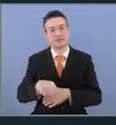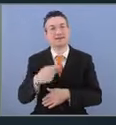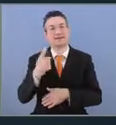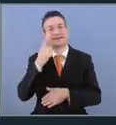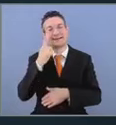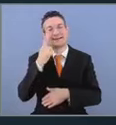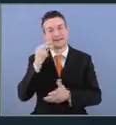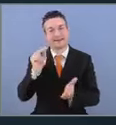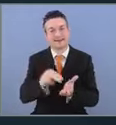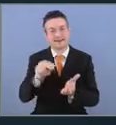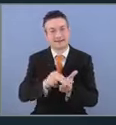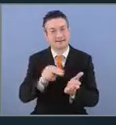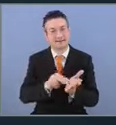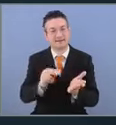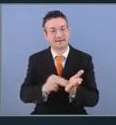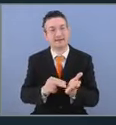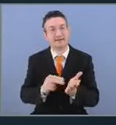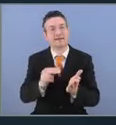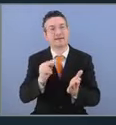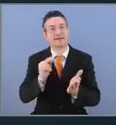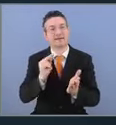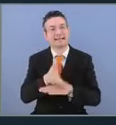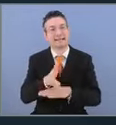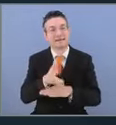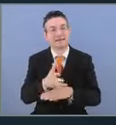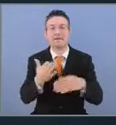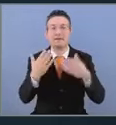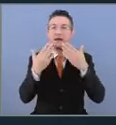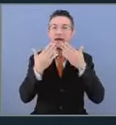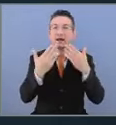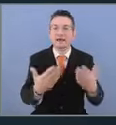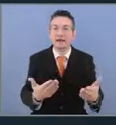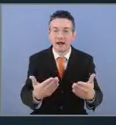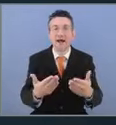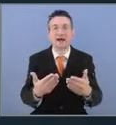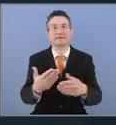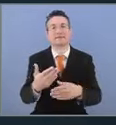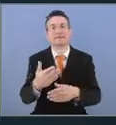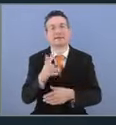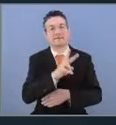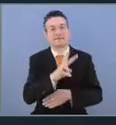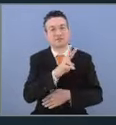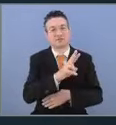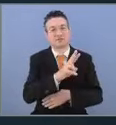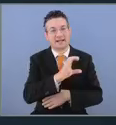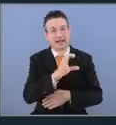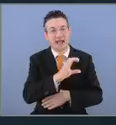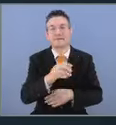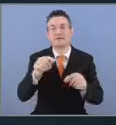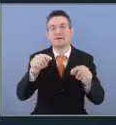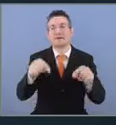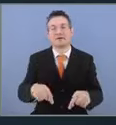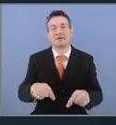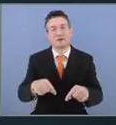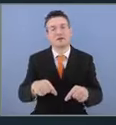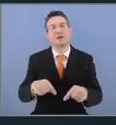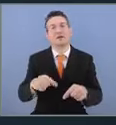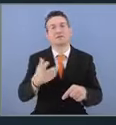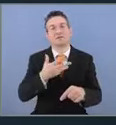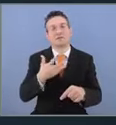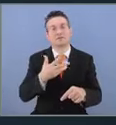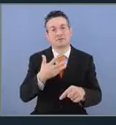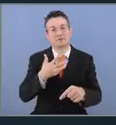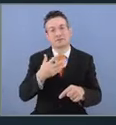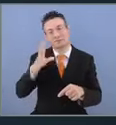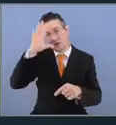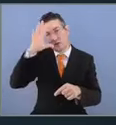frattempo. Quindi ringrazio Michel Greif e proseguiamo con il contributo da parte del mondo accademico con